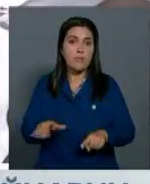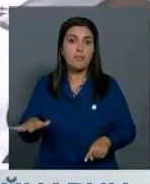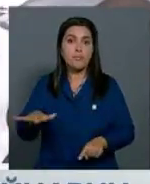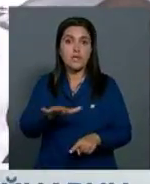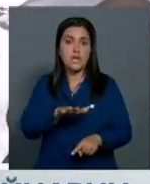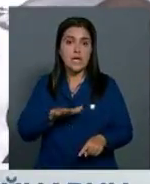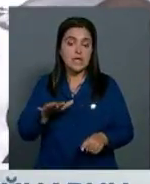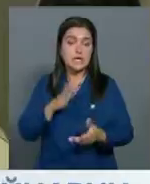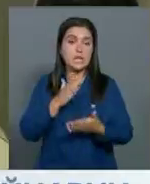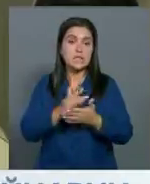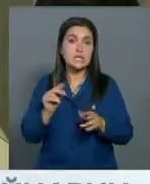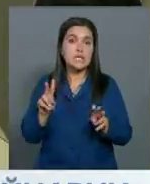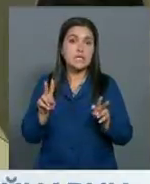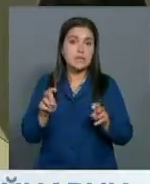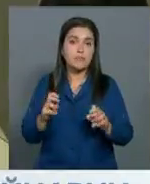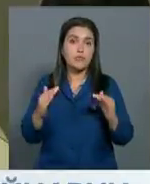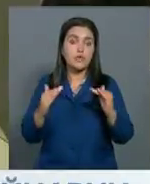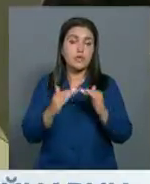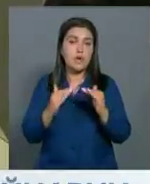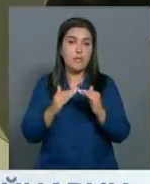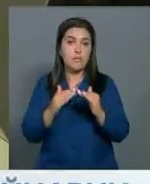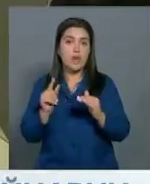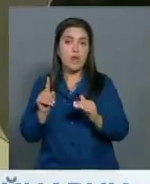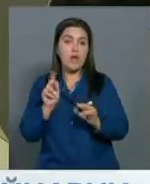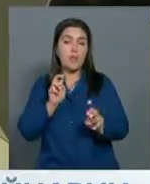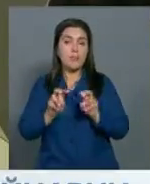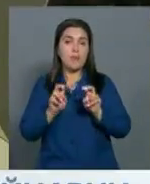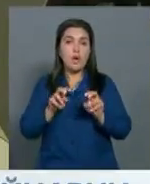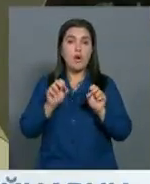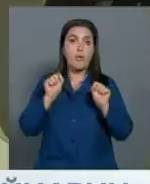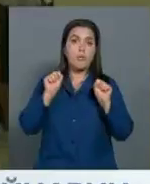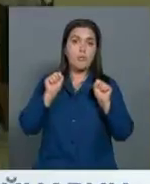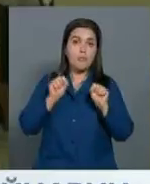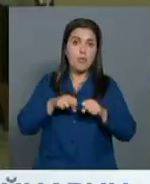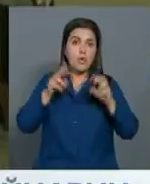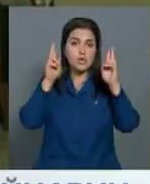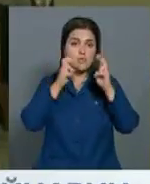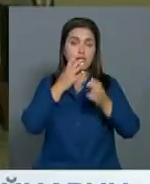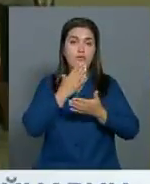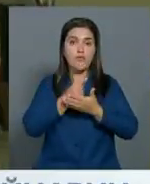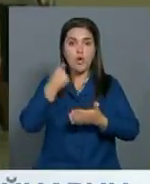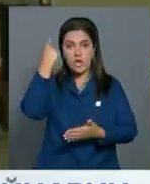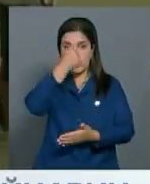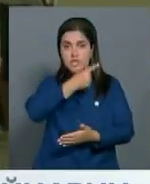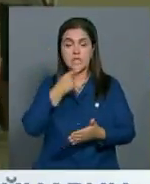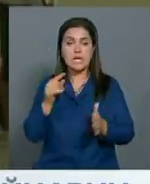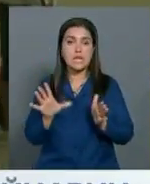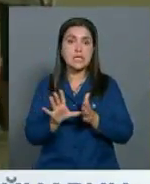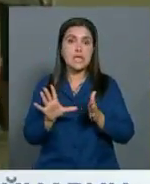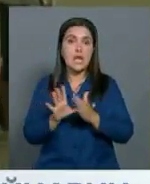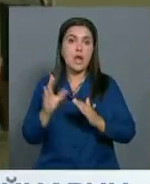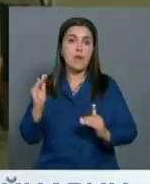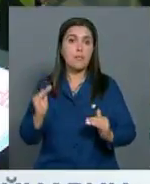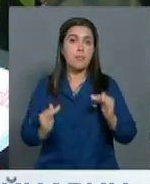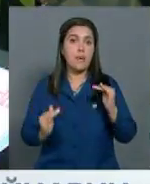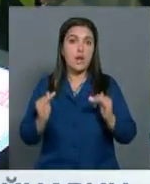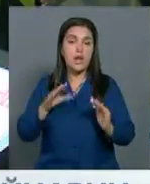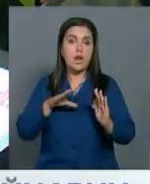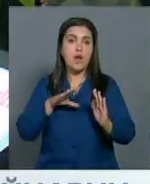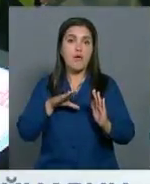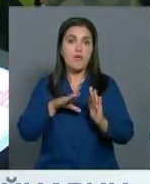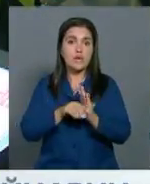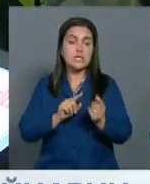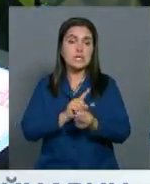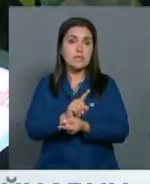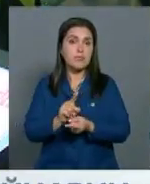технологий. Площадка состоит из интерактивных тематических домов, где посетители могут измерить свой личный энергетический баланс, влияние